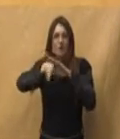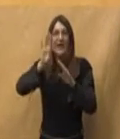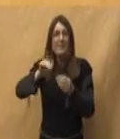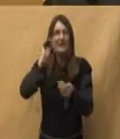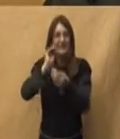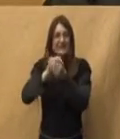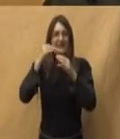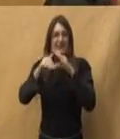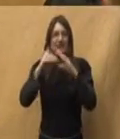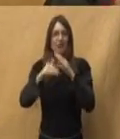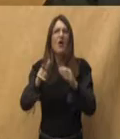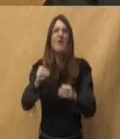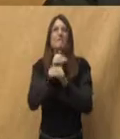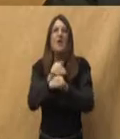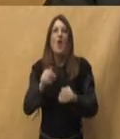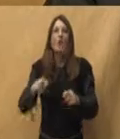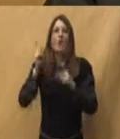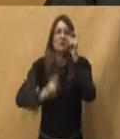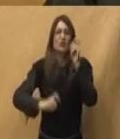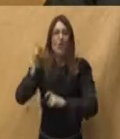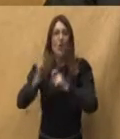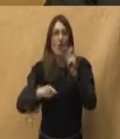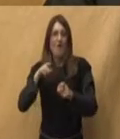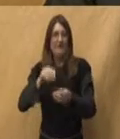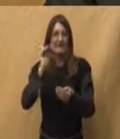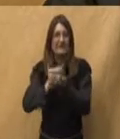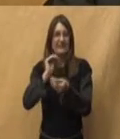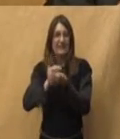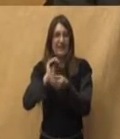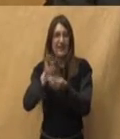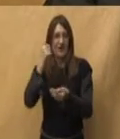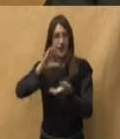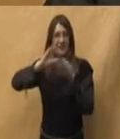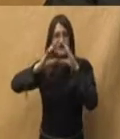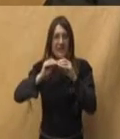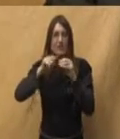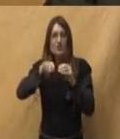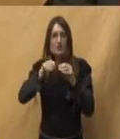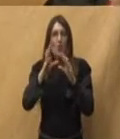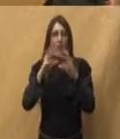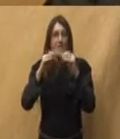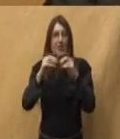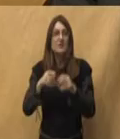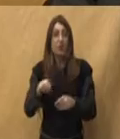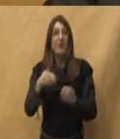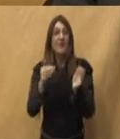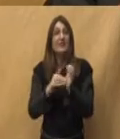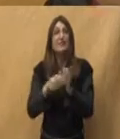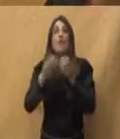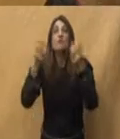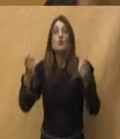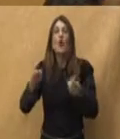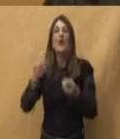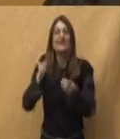tona tih cheeseburgera, dakle sendića sa sirom u pecivu, i zato im treba velika količina sira i onda